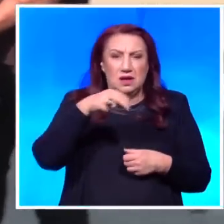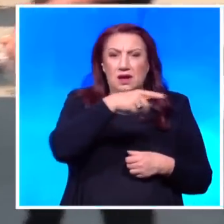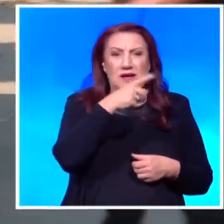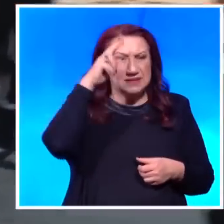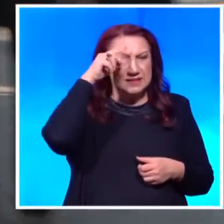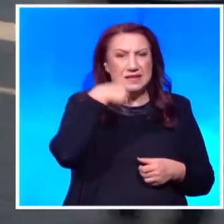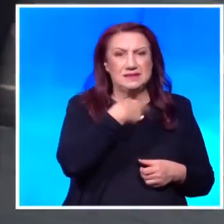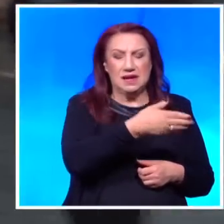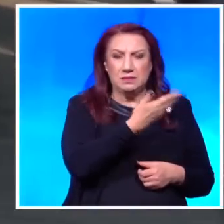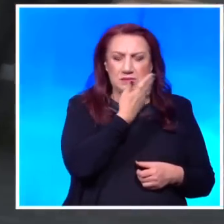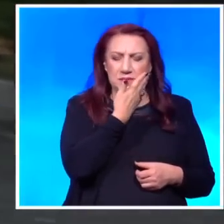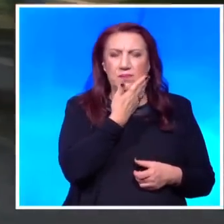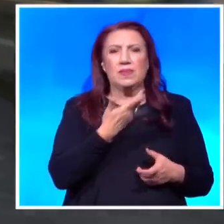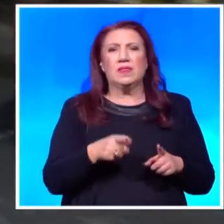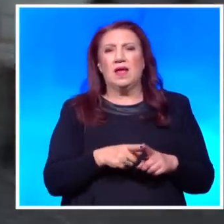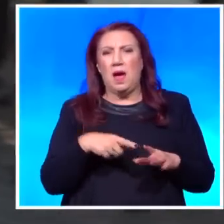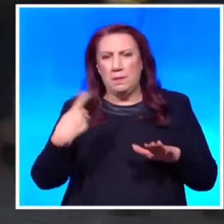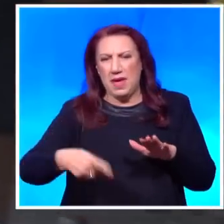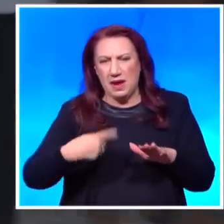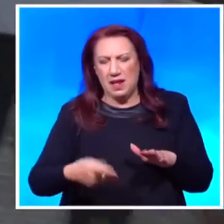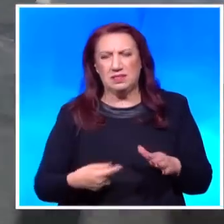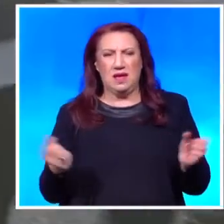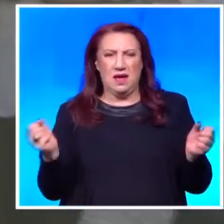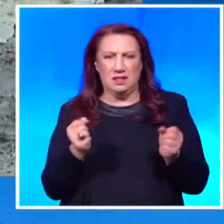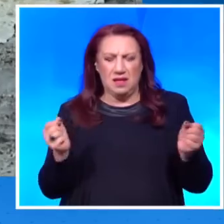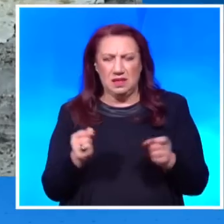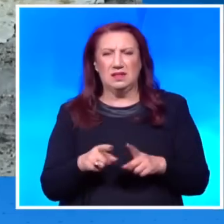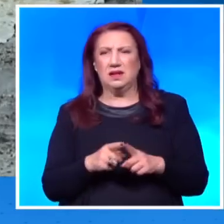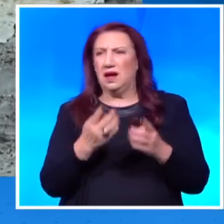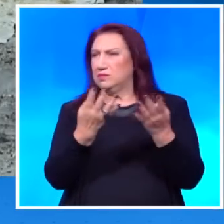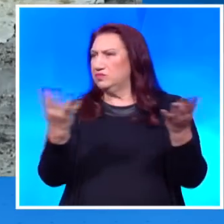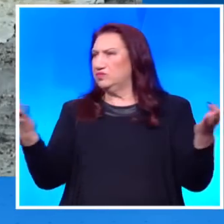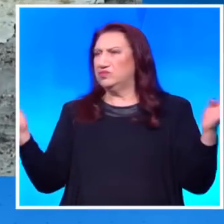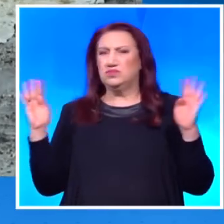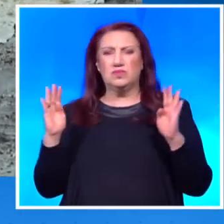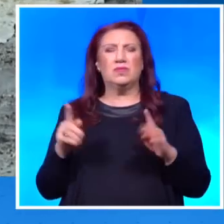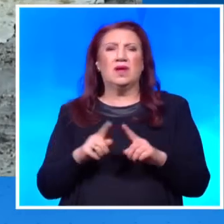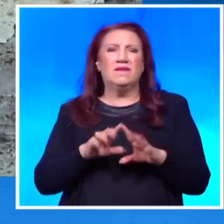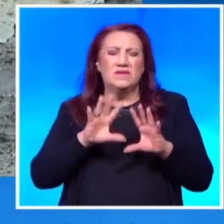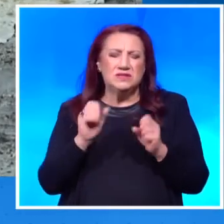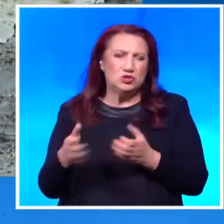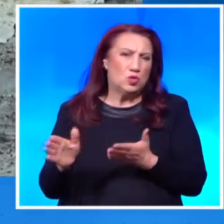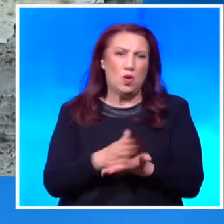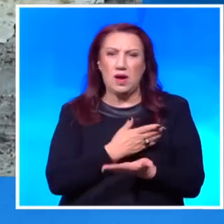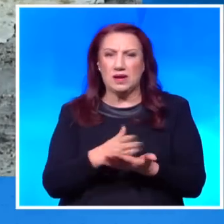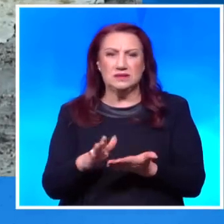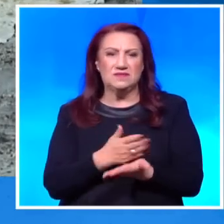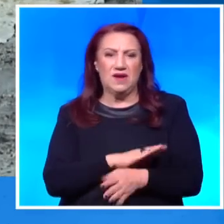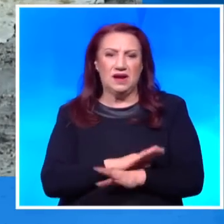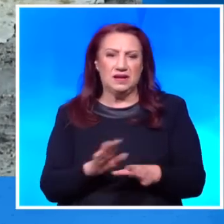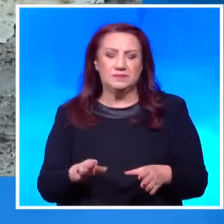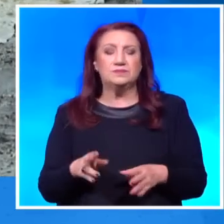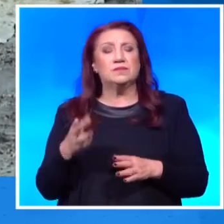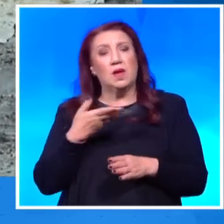пералната, хладилника, ламперията ми е един метър почернела. Комисии продължават описа на щетите. За